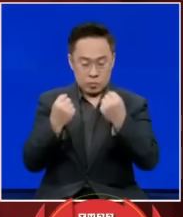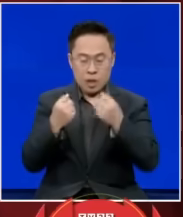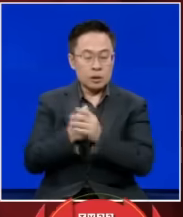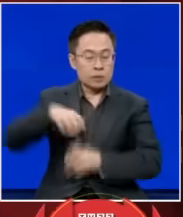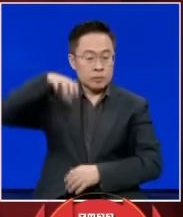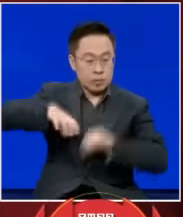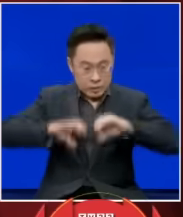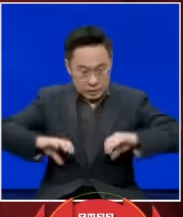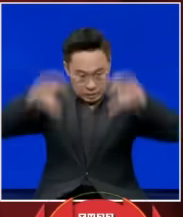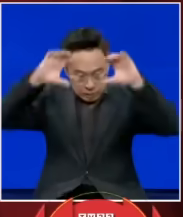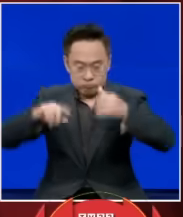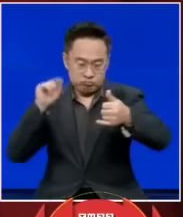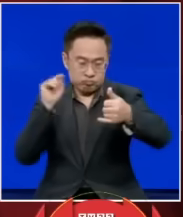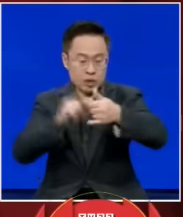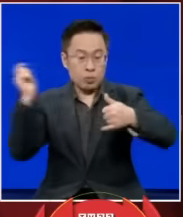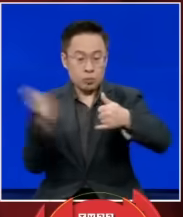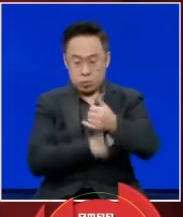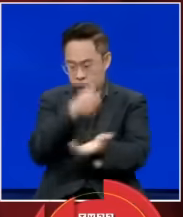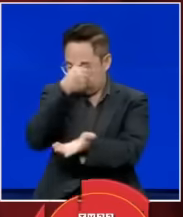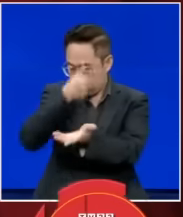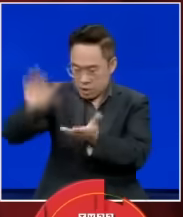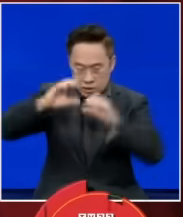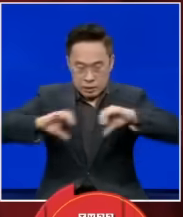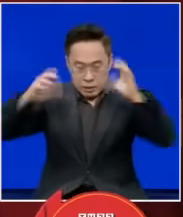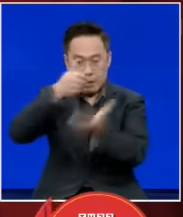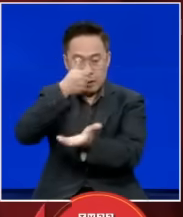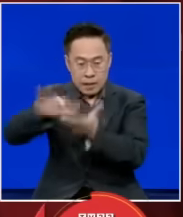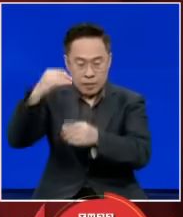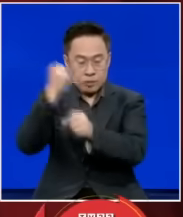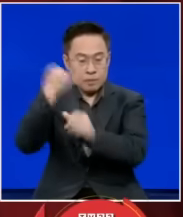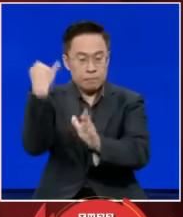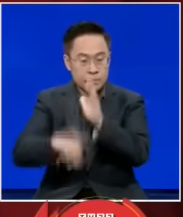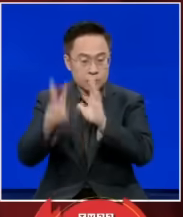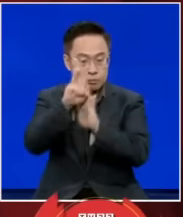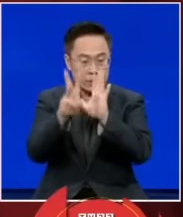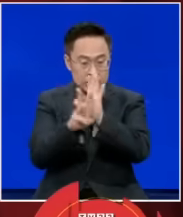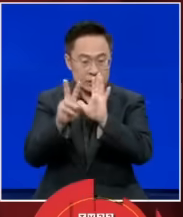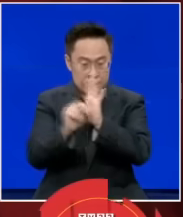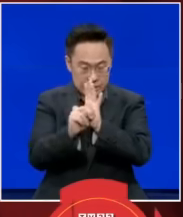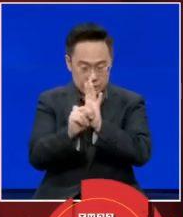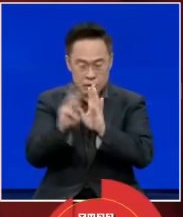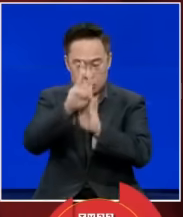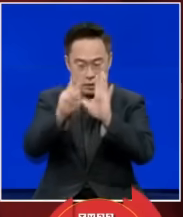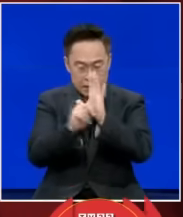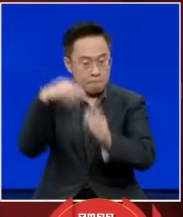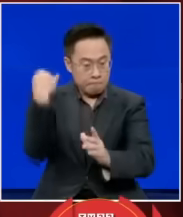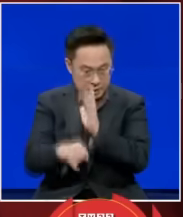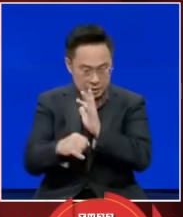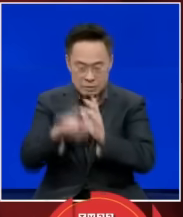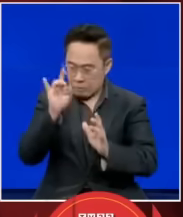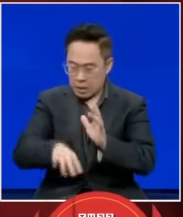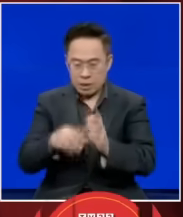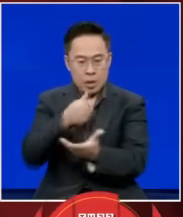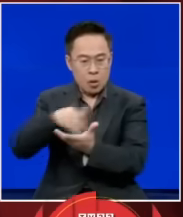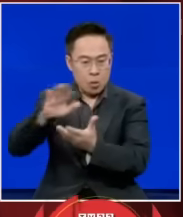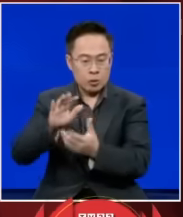ชการเพราะผิดวินัยร้ายแรงคนที่ถูกไล่ออกนะครับยังคงได้เงินสะสมเงินสมทบผลประโยชน์จ